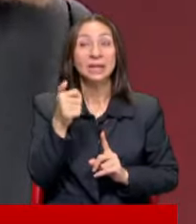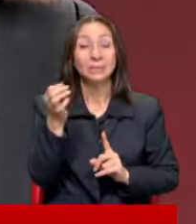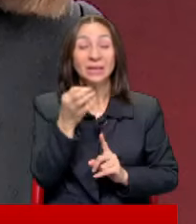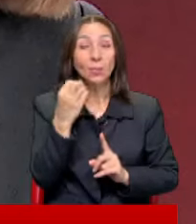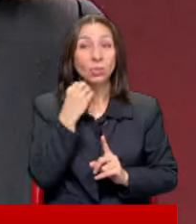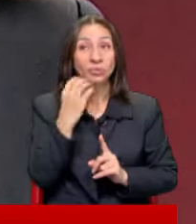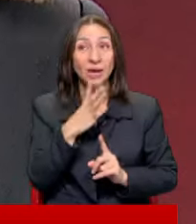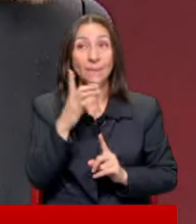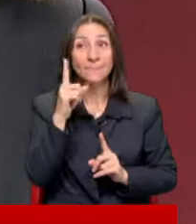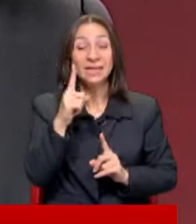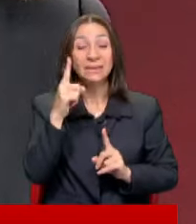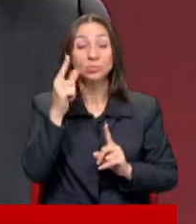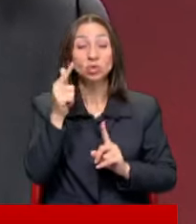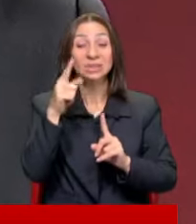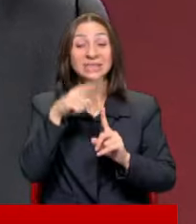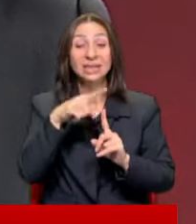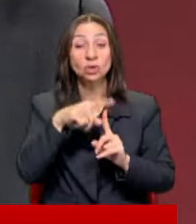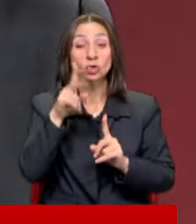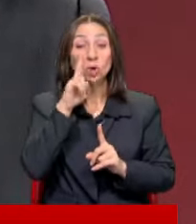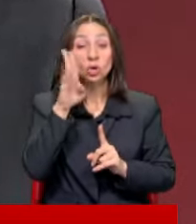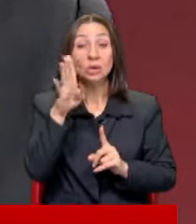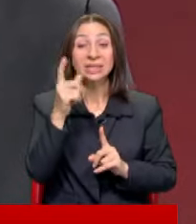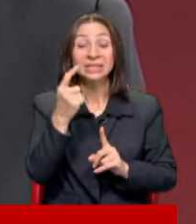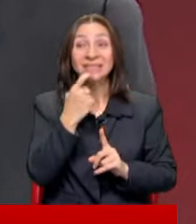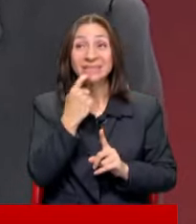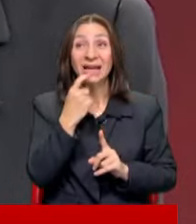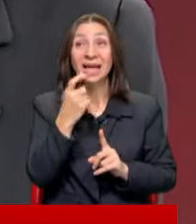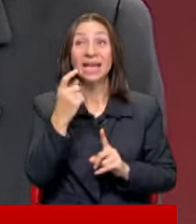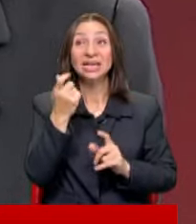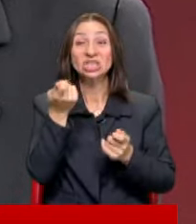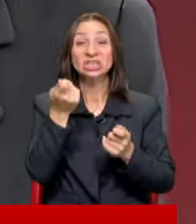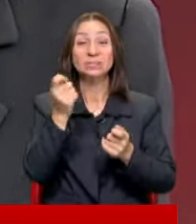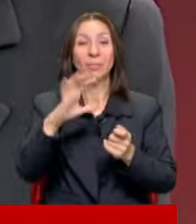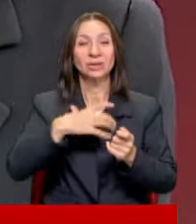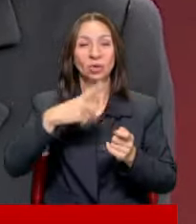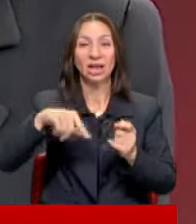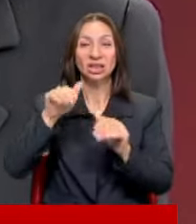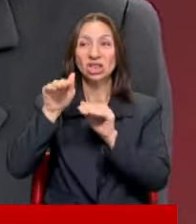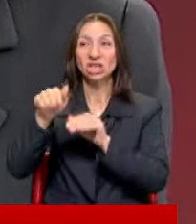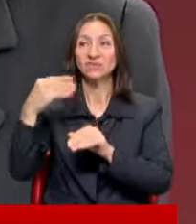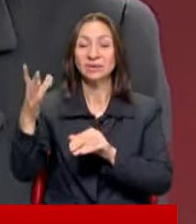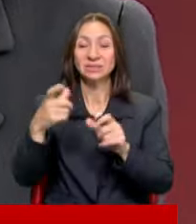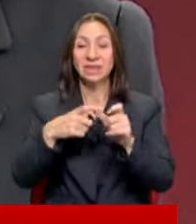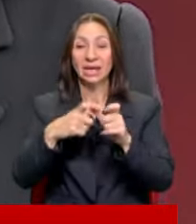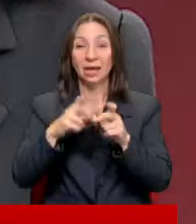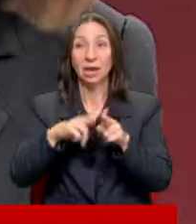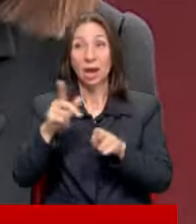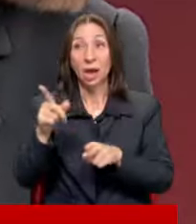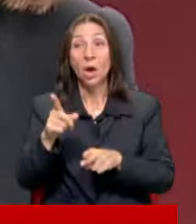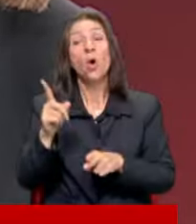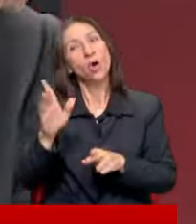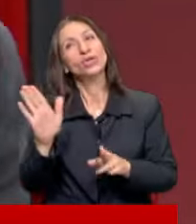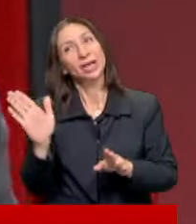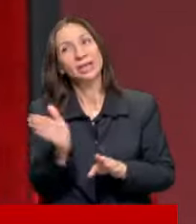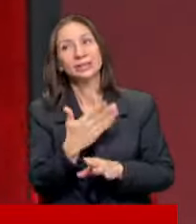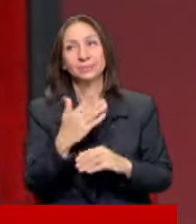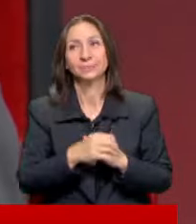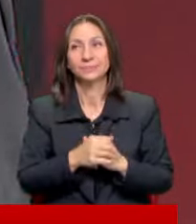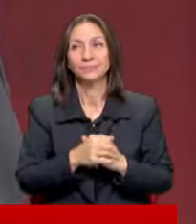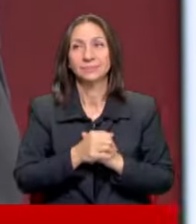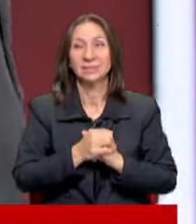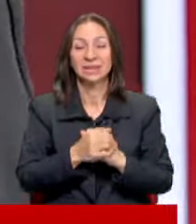borç var 1,5 trilyon son 4 yılda işverenlere teşvik vermiş Sosyal Güvenlik Kurumu onu da geçtim